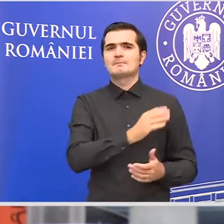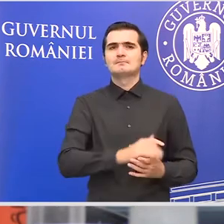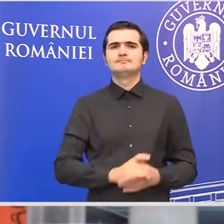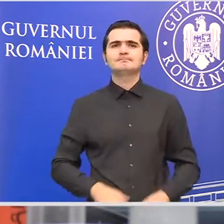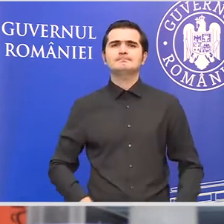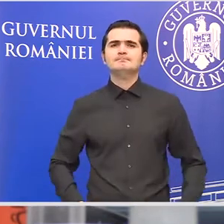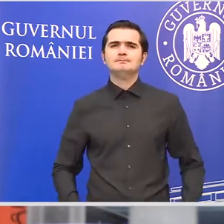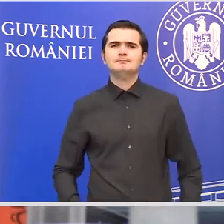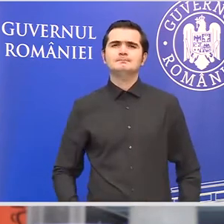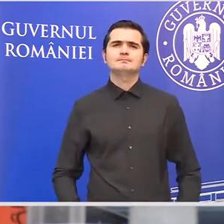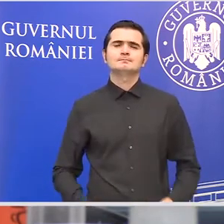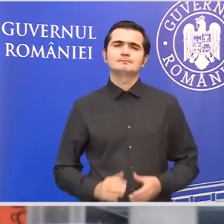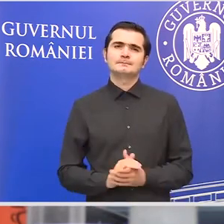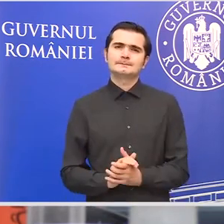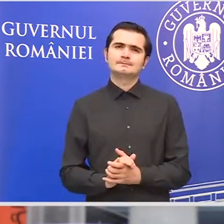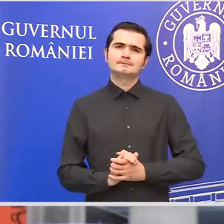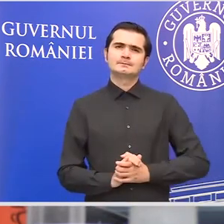alfa.